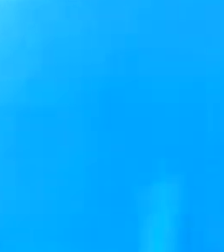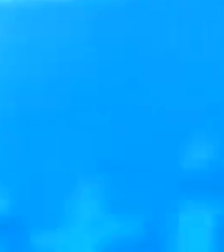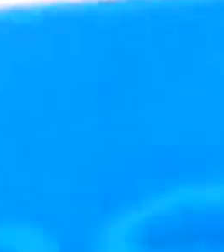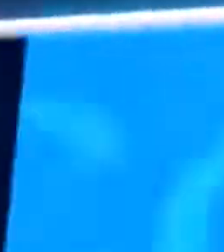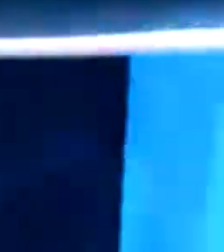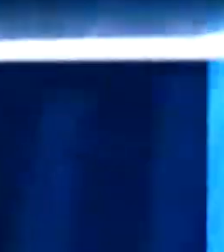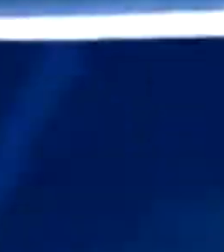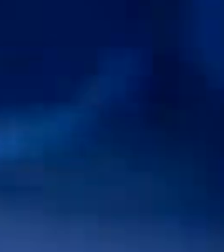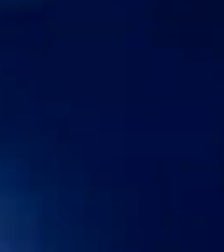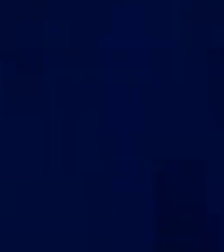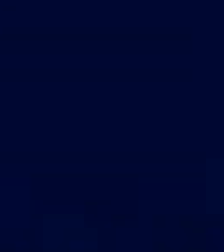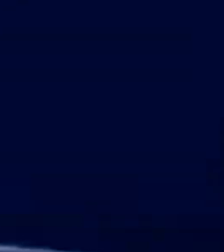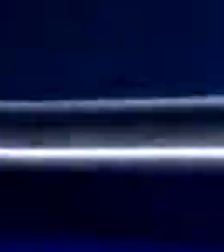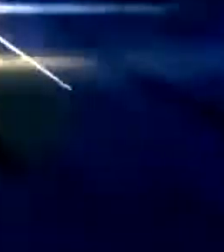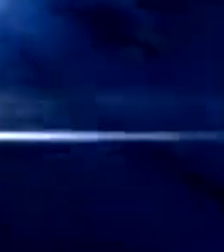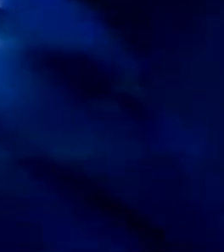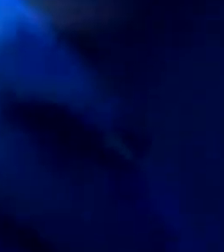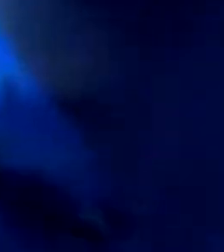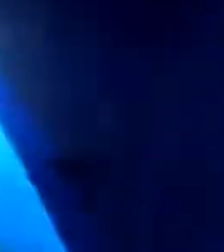아